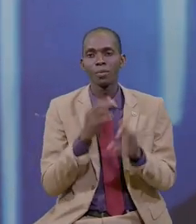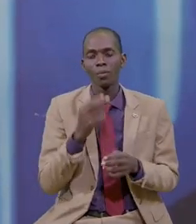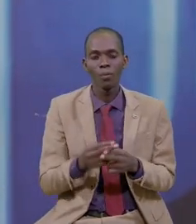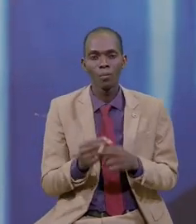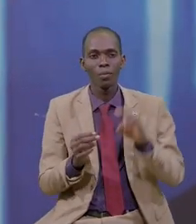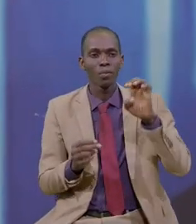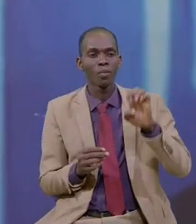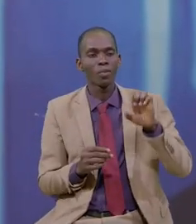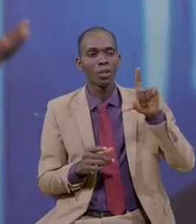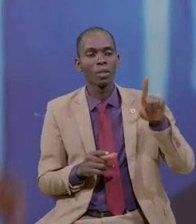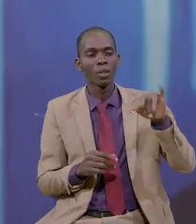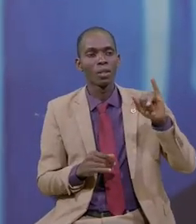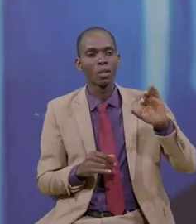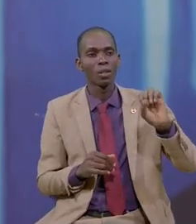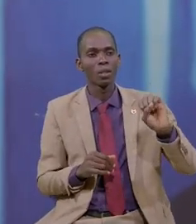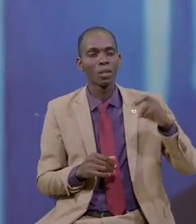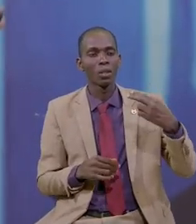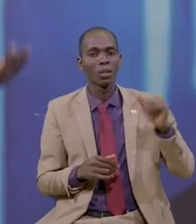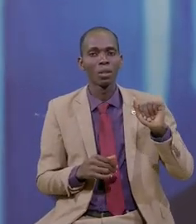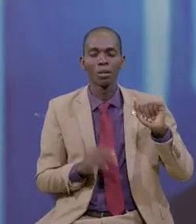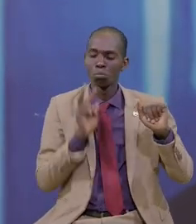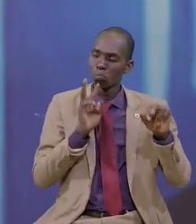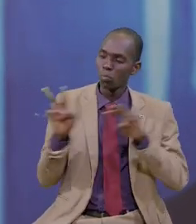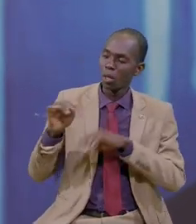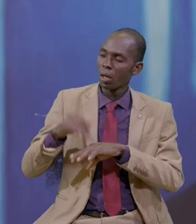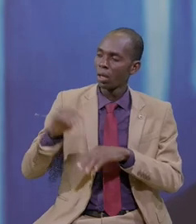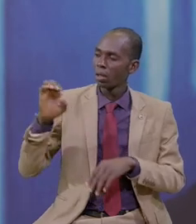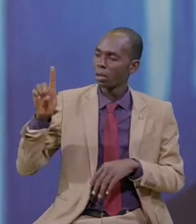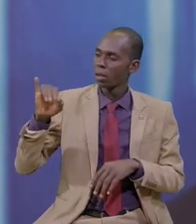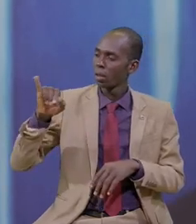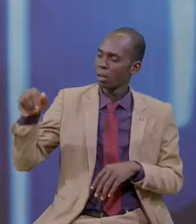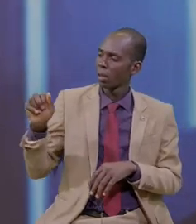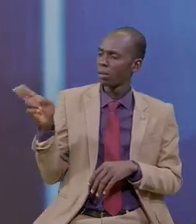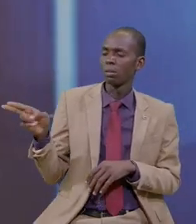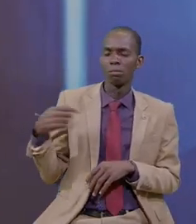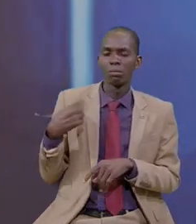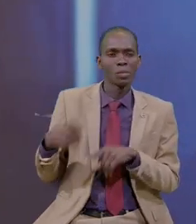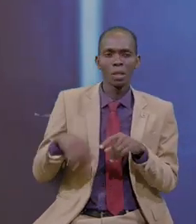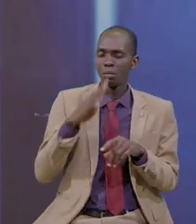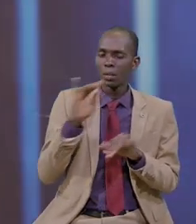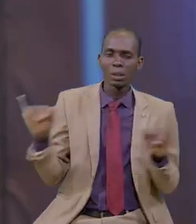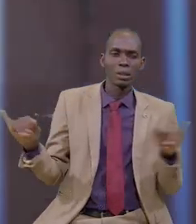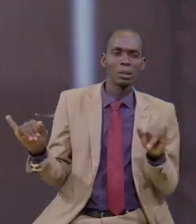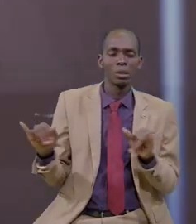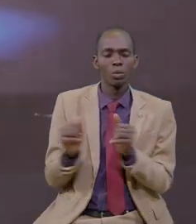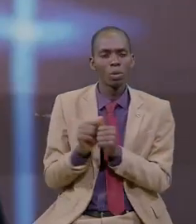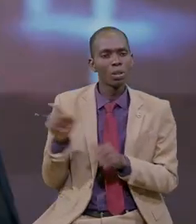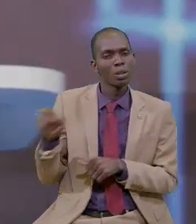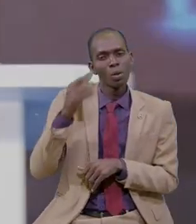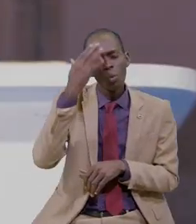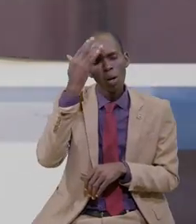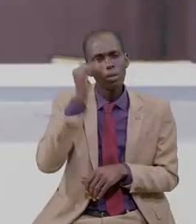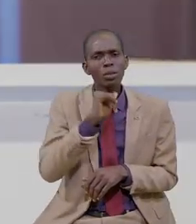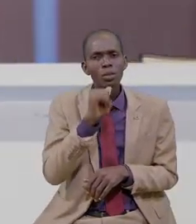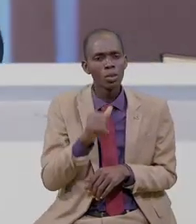Élie. Regardant Élisée, regardant Élie, je peux pas être comme Élie, pourquoi pas? C'est pourquoi il a